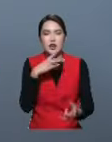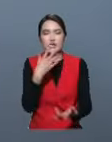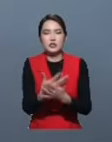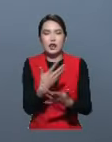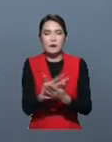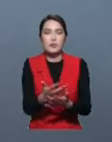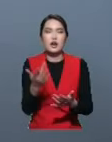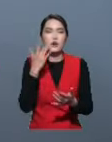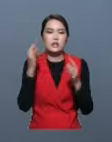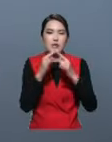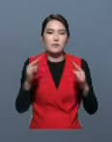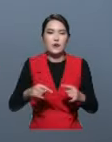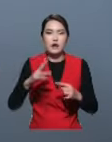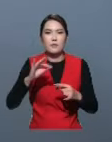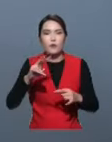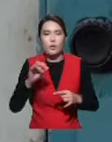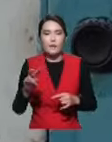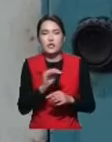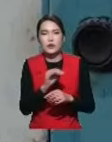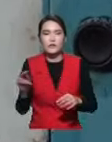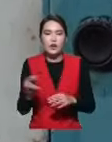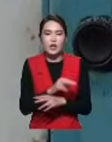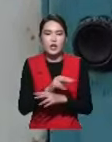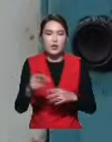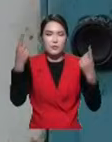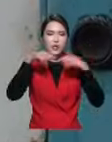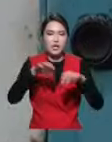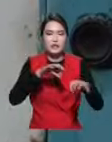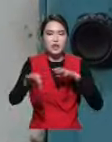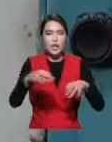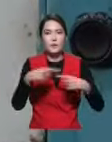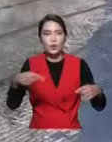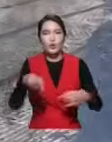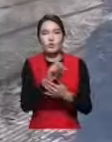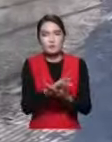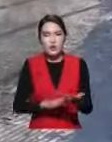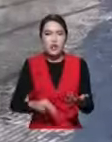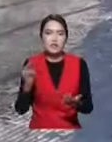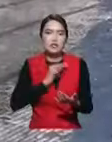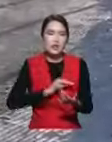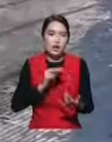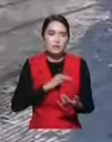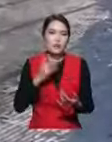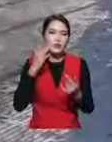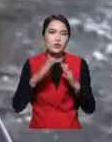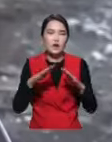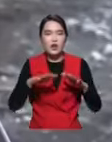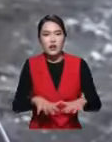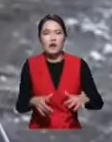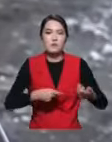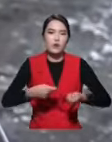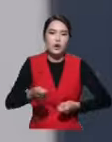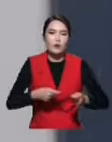взорвались баллоны с пропаном. Официально регион газифицирован, но некоторые продолжают использовать такие емкости. Причем заправляют их,